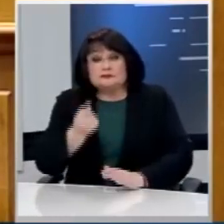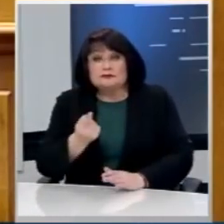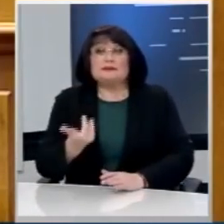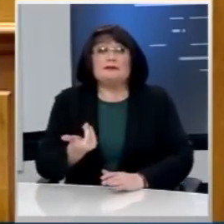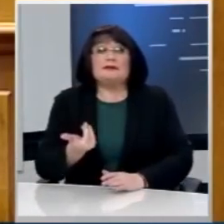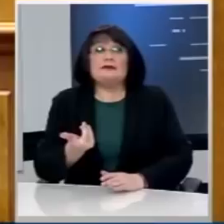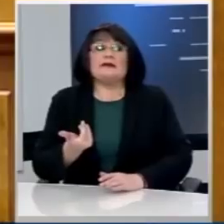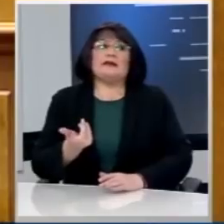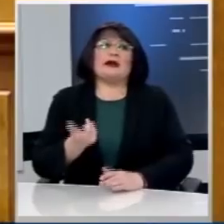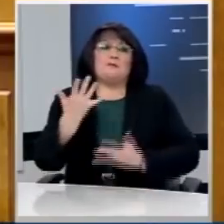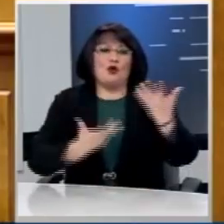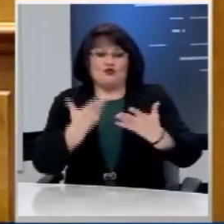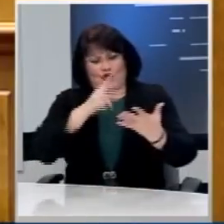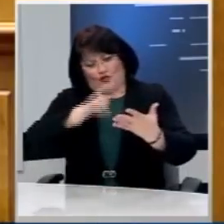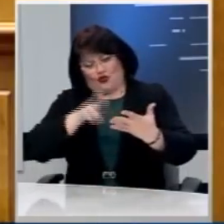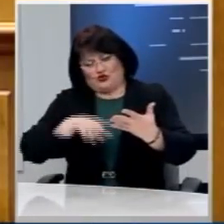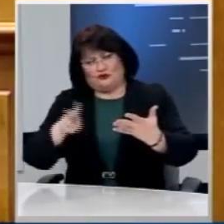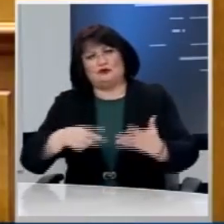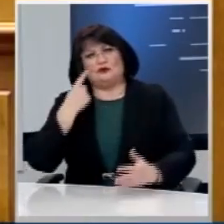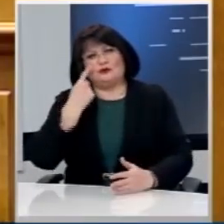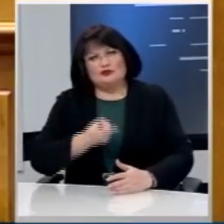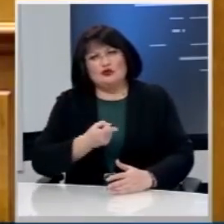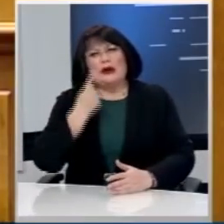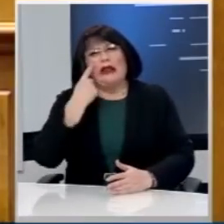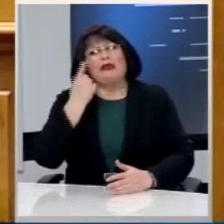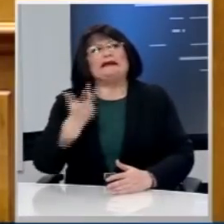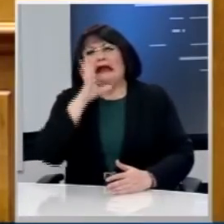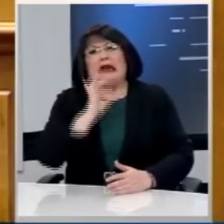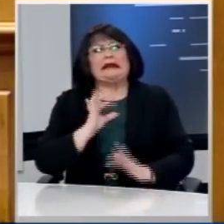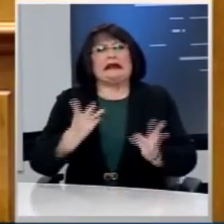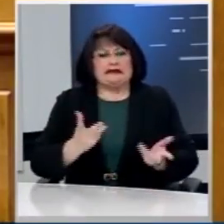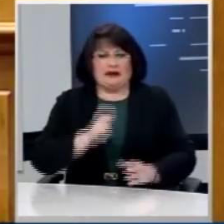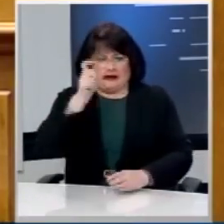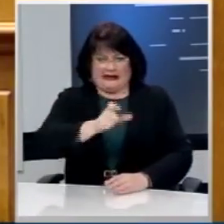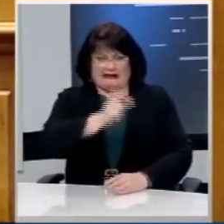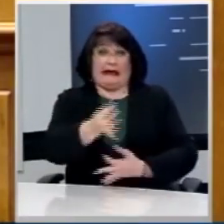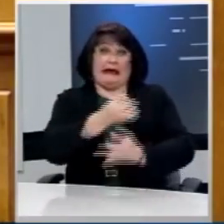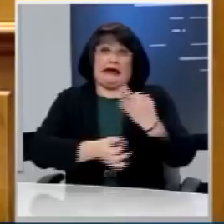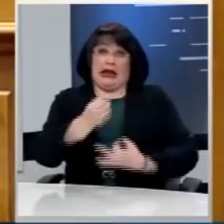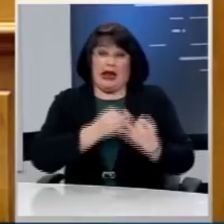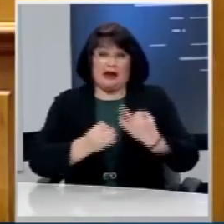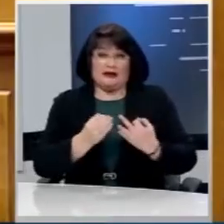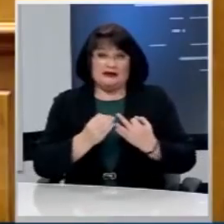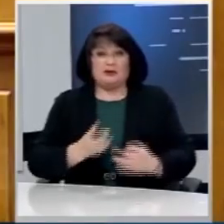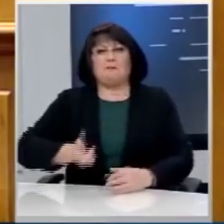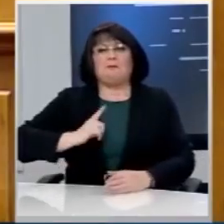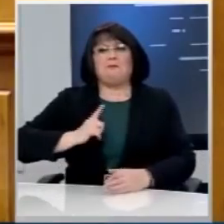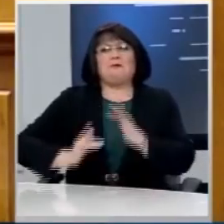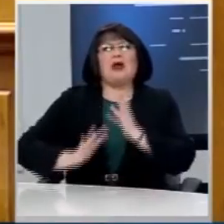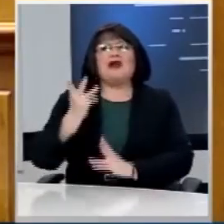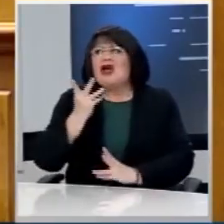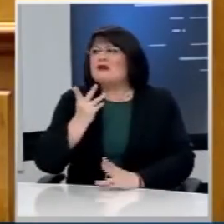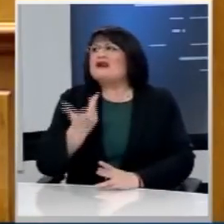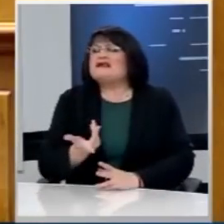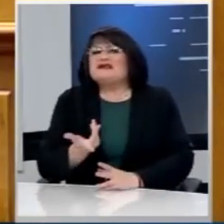ίδιο τον προϋπολογισμό σας για να βρει την αλήθεια. Εσείς οι ίδιοι λέτε πως η αναμενόμενη ανάπτυξη